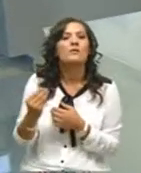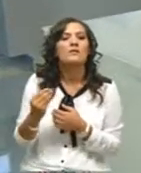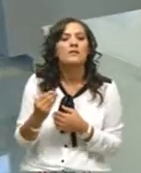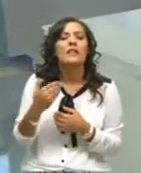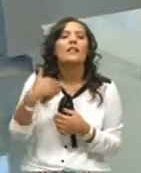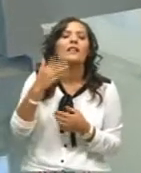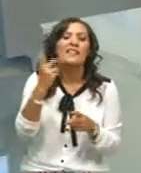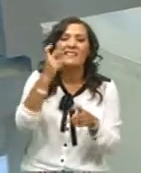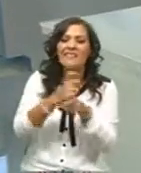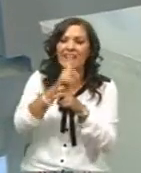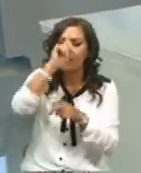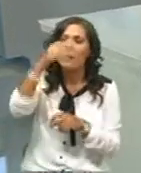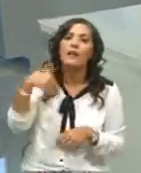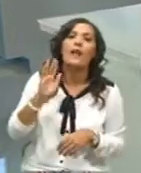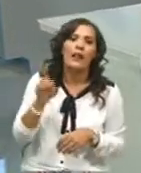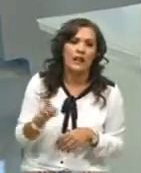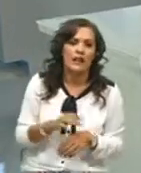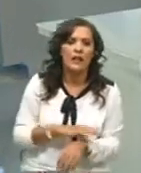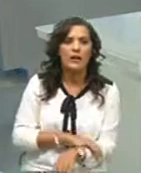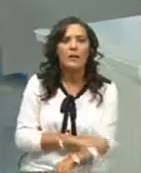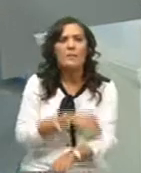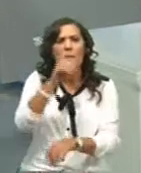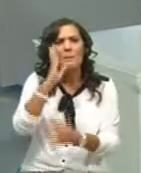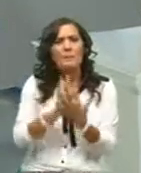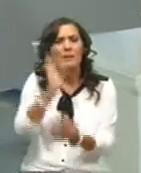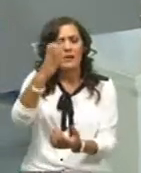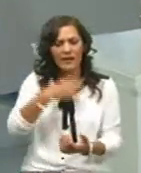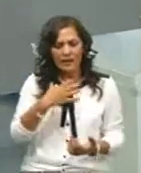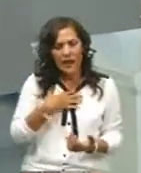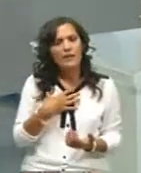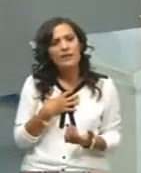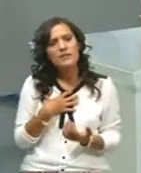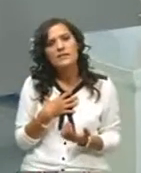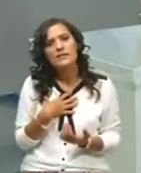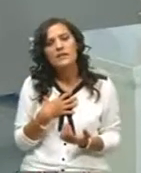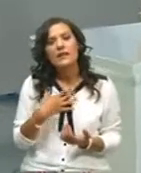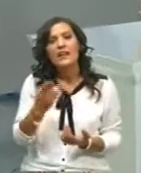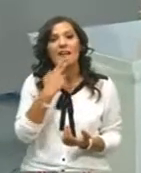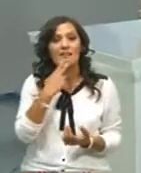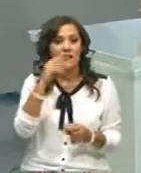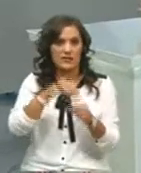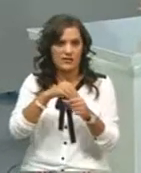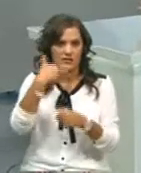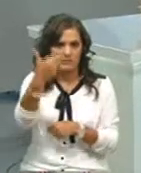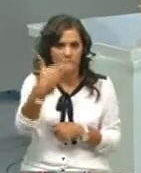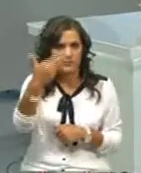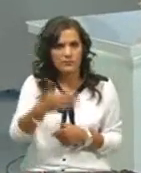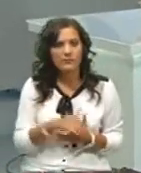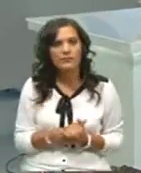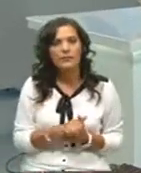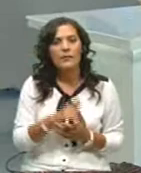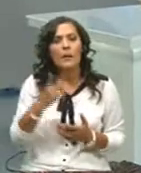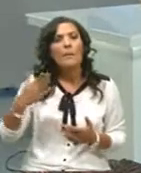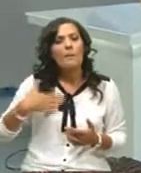ı i risk faktörleri Hacer bireyin kendisinden de kadınlar için bahsediyorum